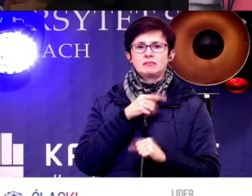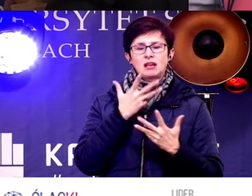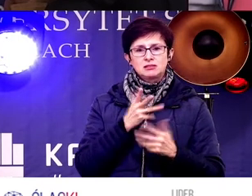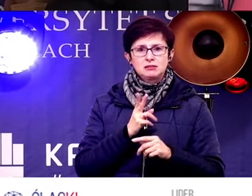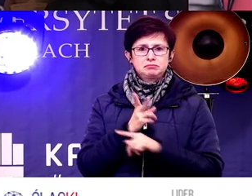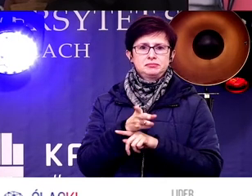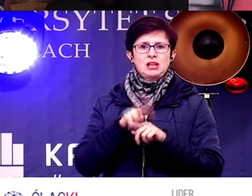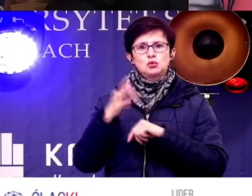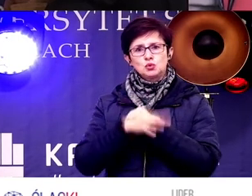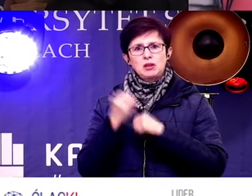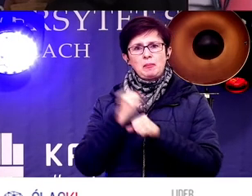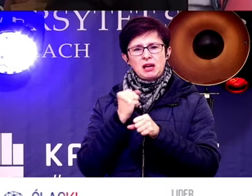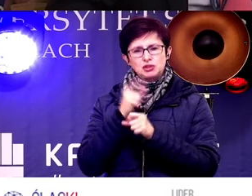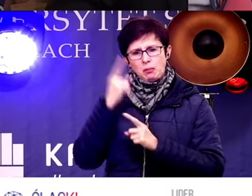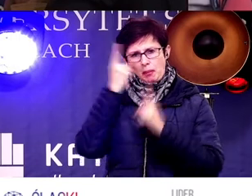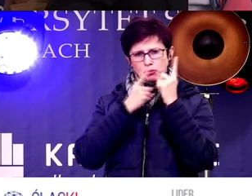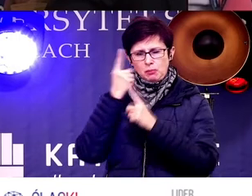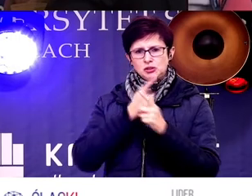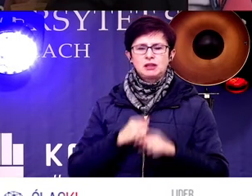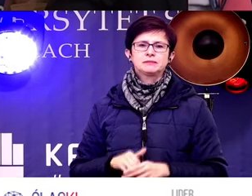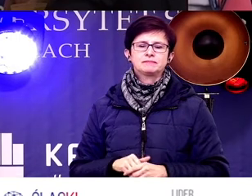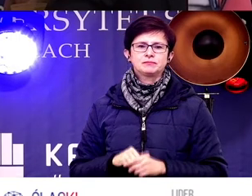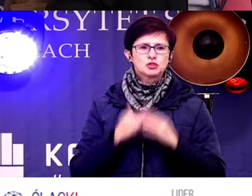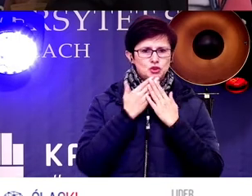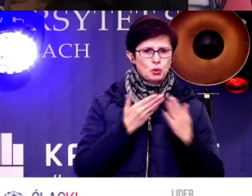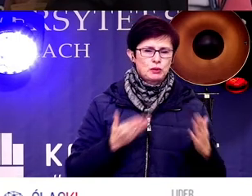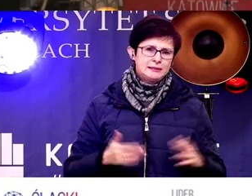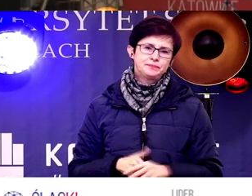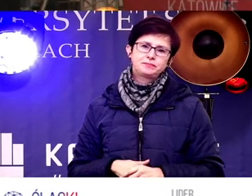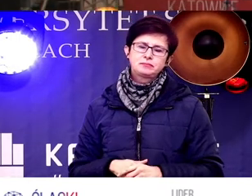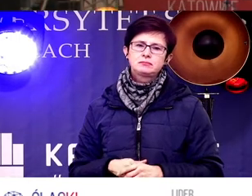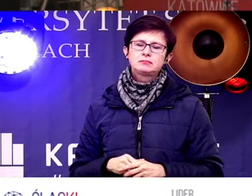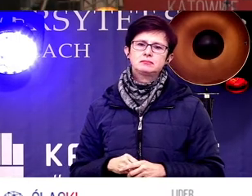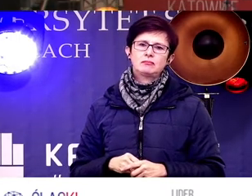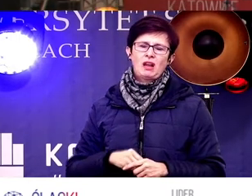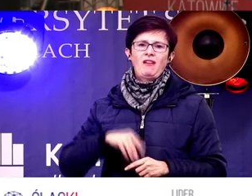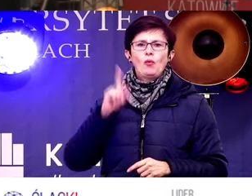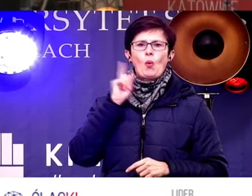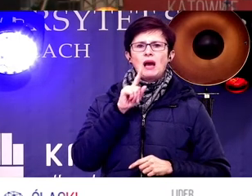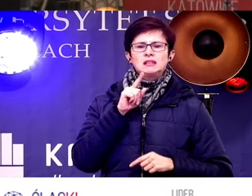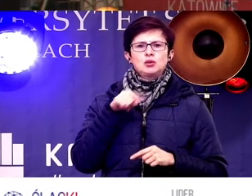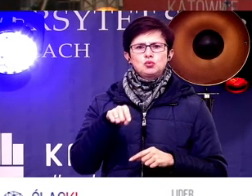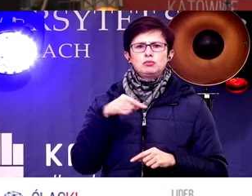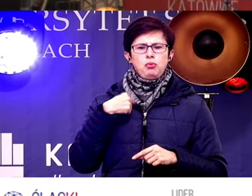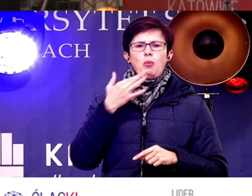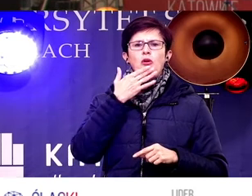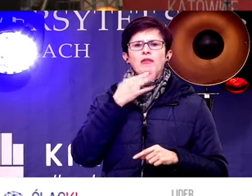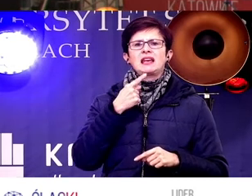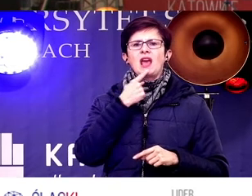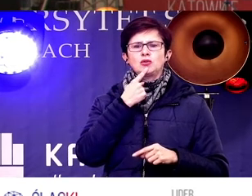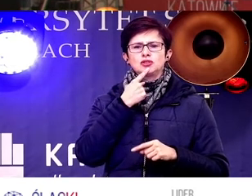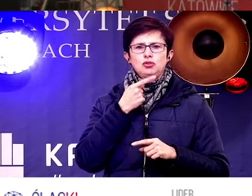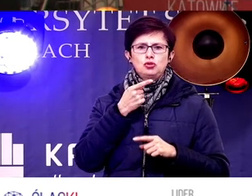poczynieniem tego kroku. Dziękuję bardzo. No właśnie tutaj padło hasło języki, znajomość języków. Czy to są jakieś